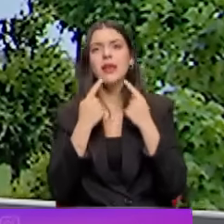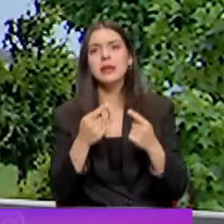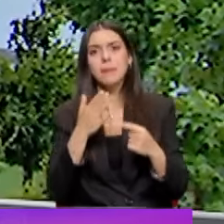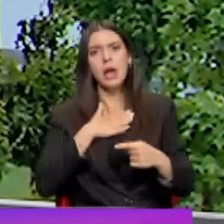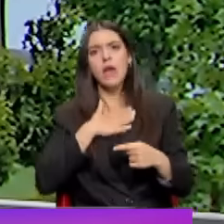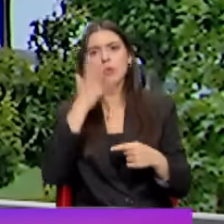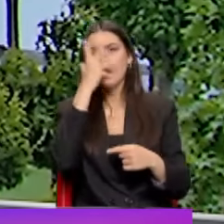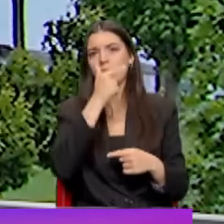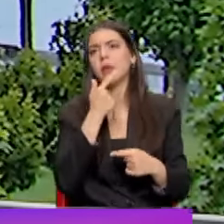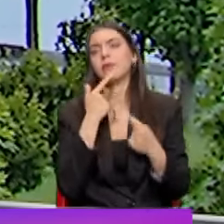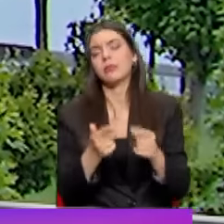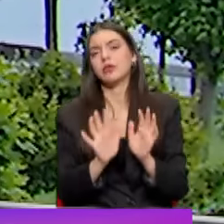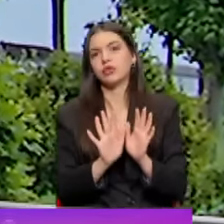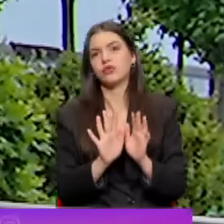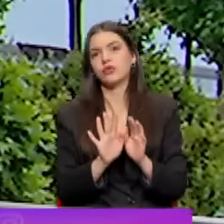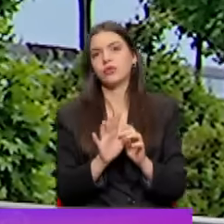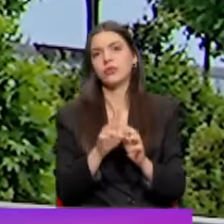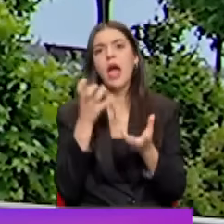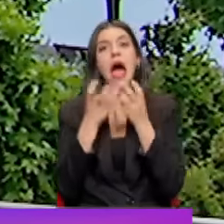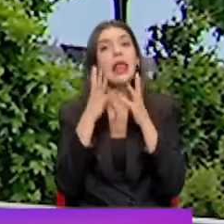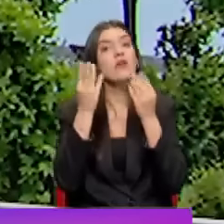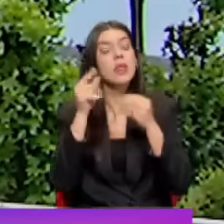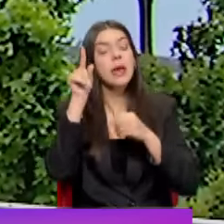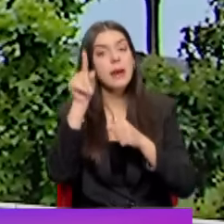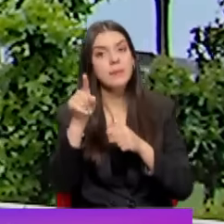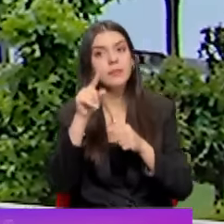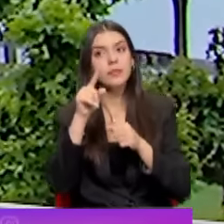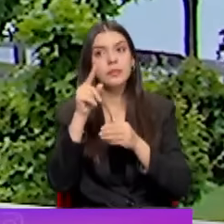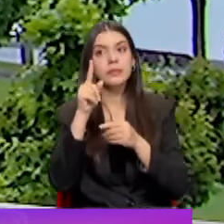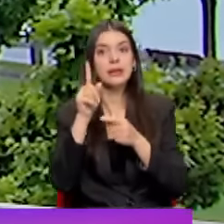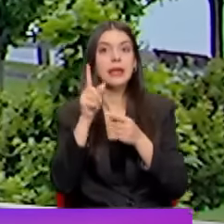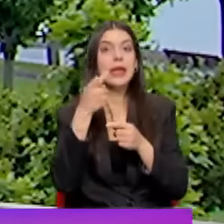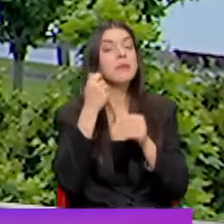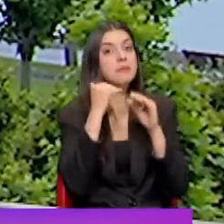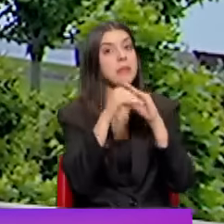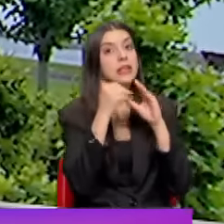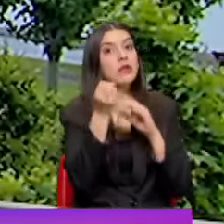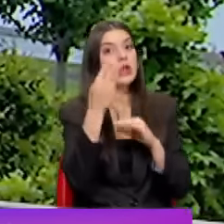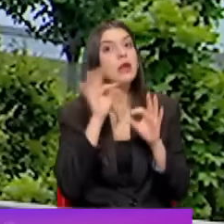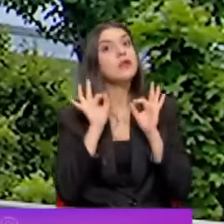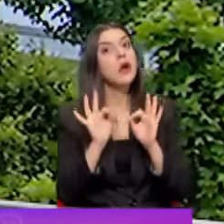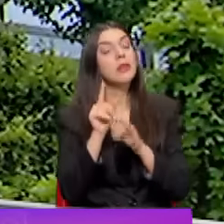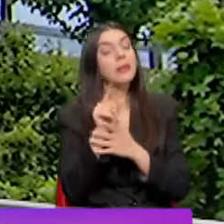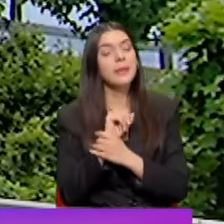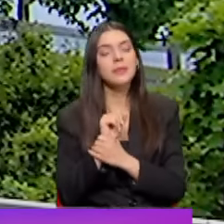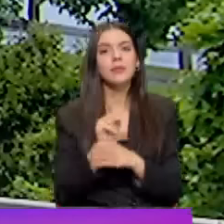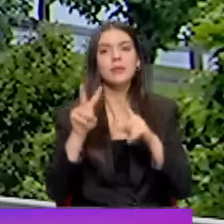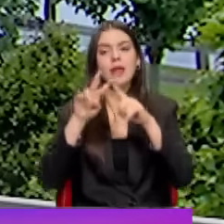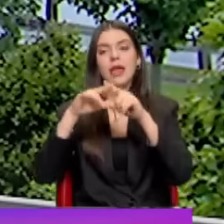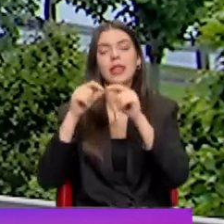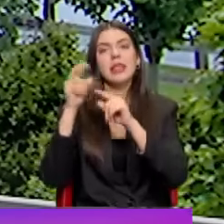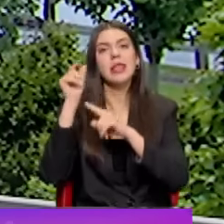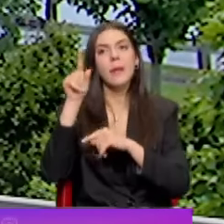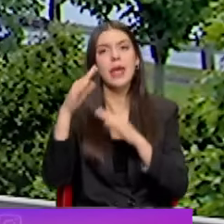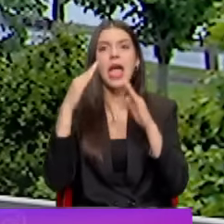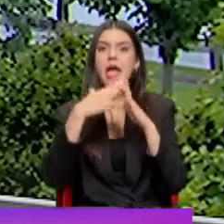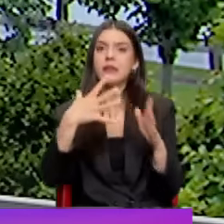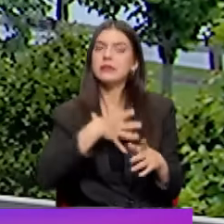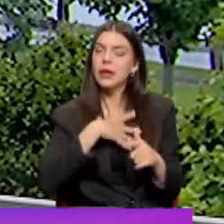utanırım demiş Alev Hanım dolaylı cümlelerle etkili bir mesaj göndermiş Nabi Bey ev sahibi